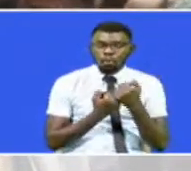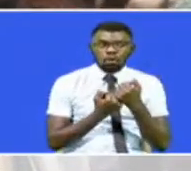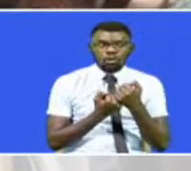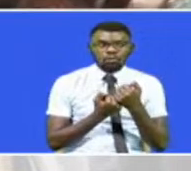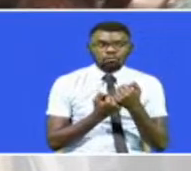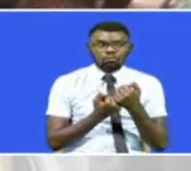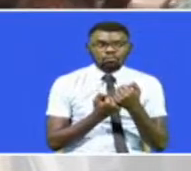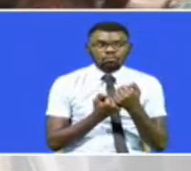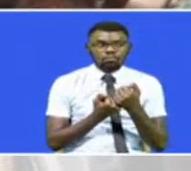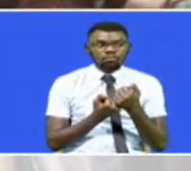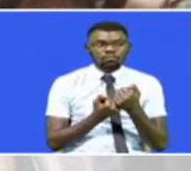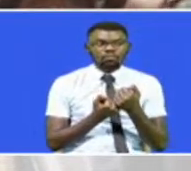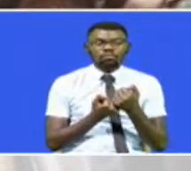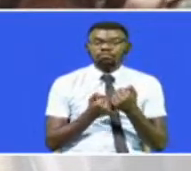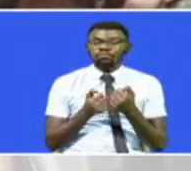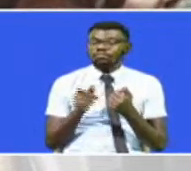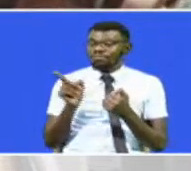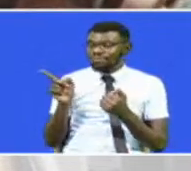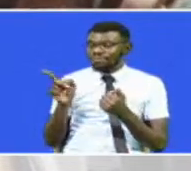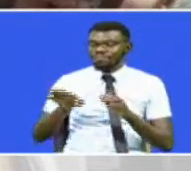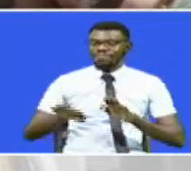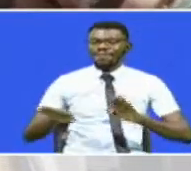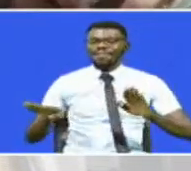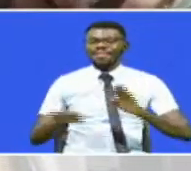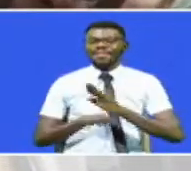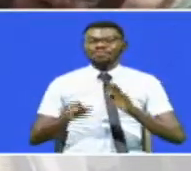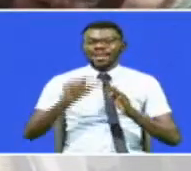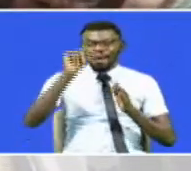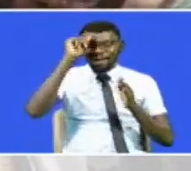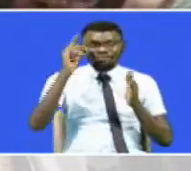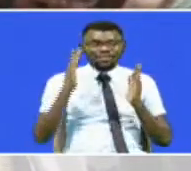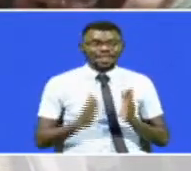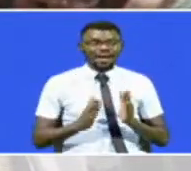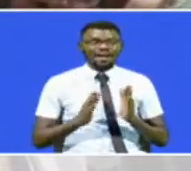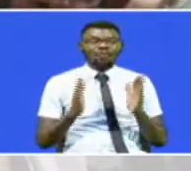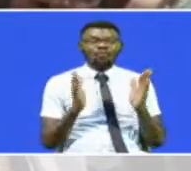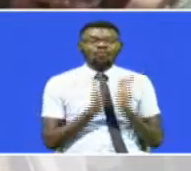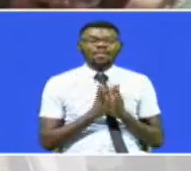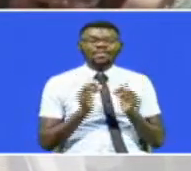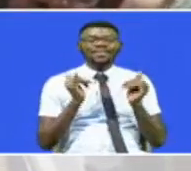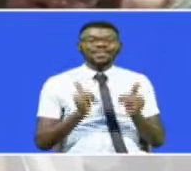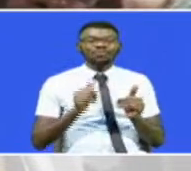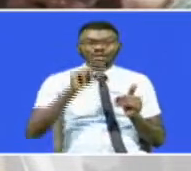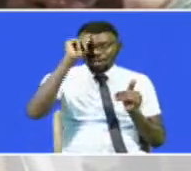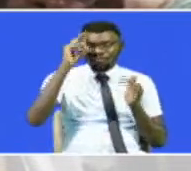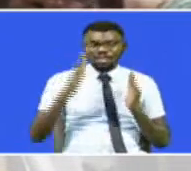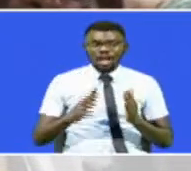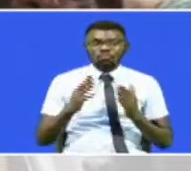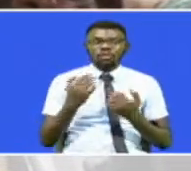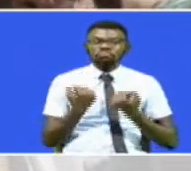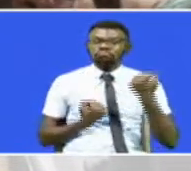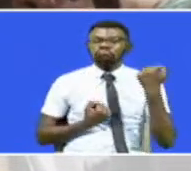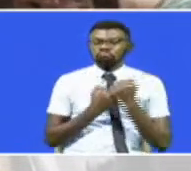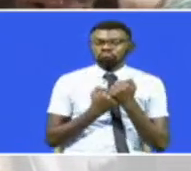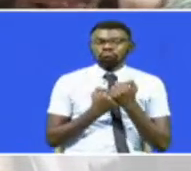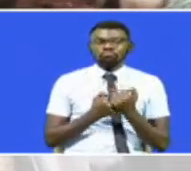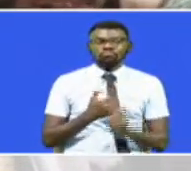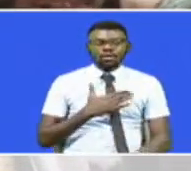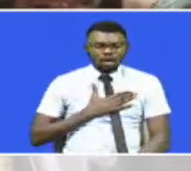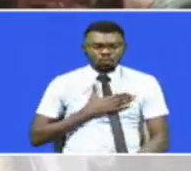tutamsupport DG pamoja na governor wetu. Hiyo ni endorsement ambapo imetoka